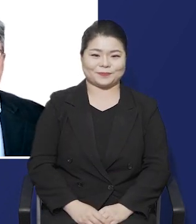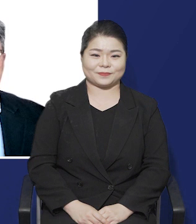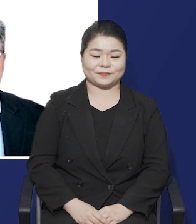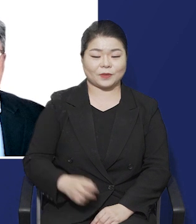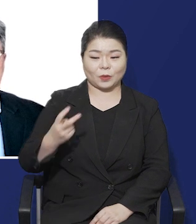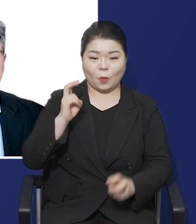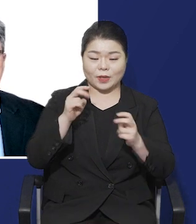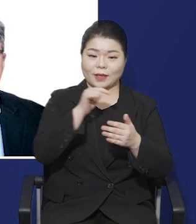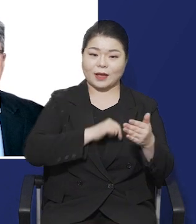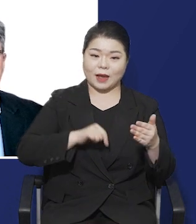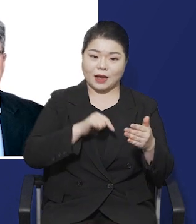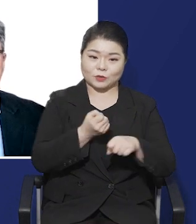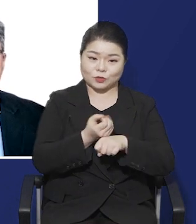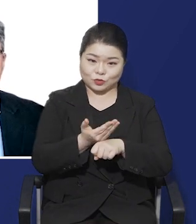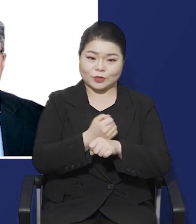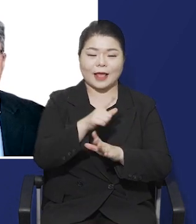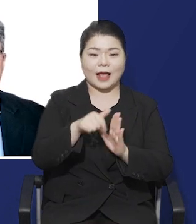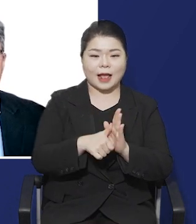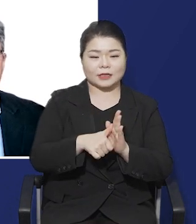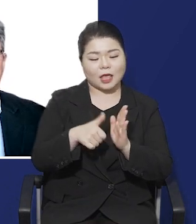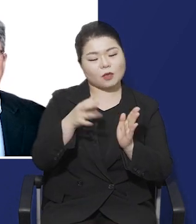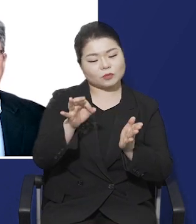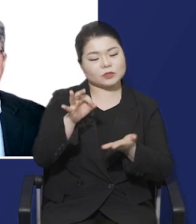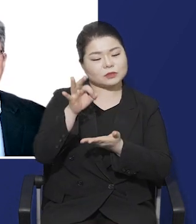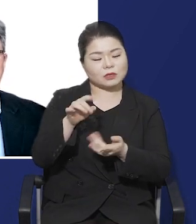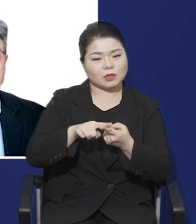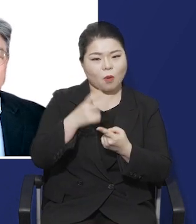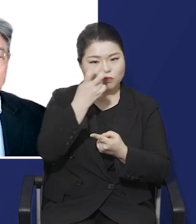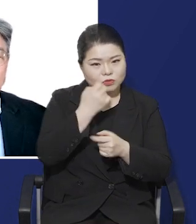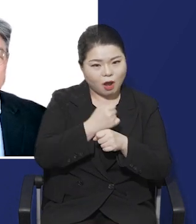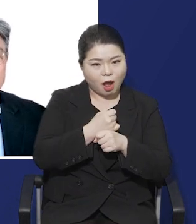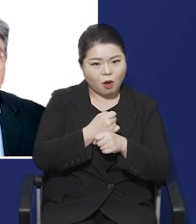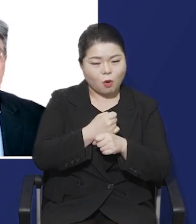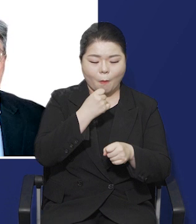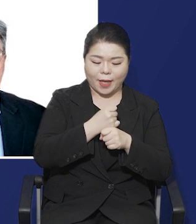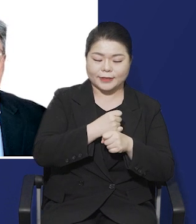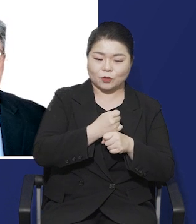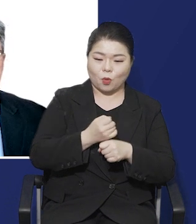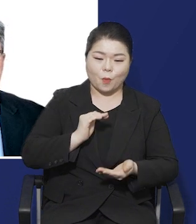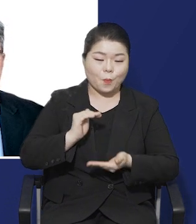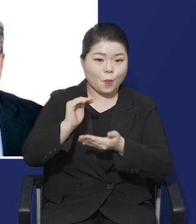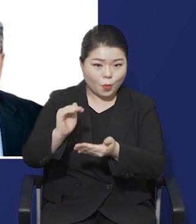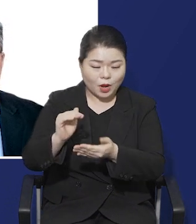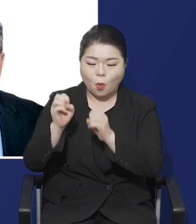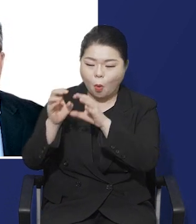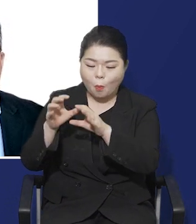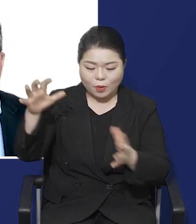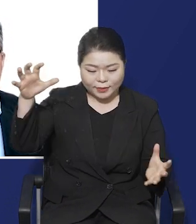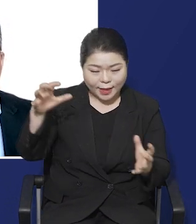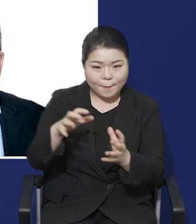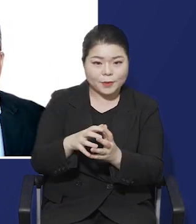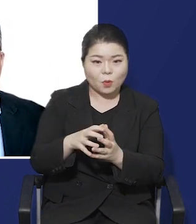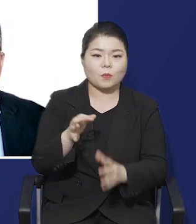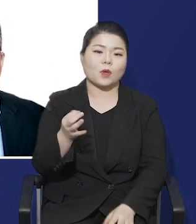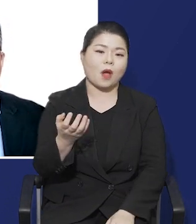또한 기업 내부에서 수출을 위한 재무 분석을 통해 제품 제조부터 현지 운송 및 마케팅까지 예상되는